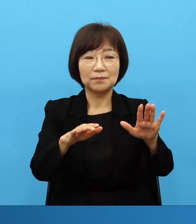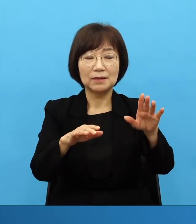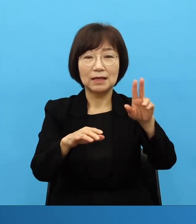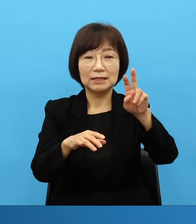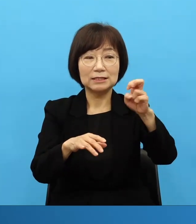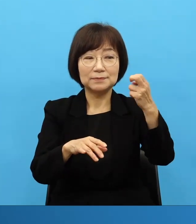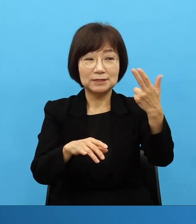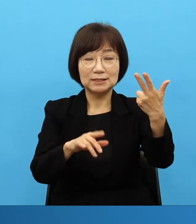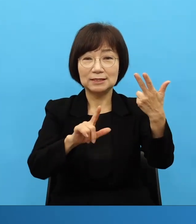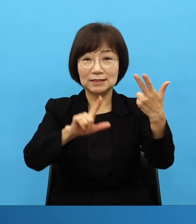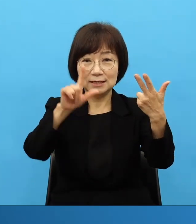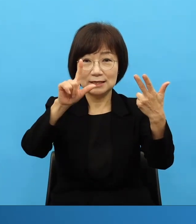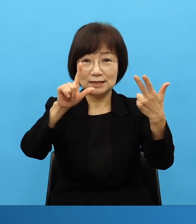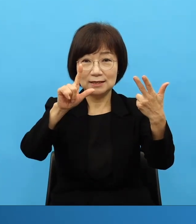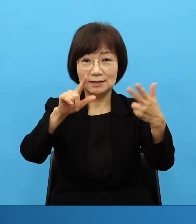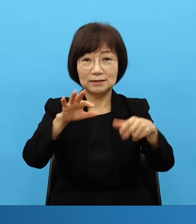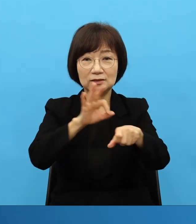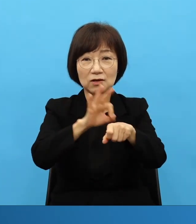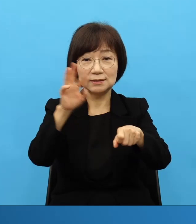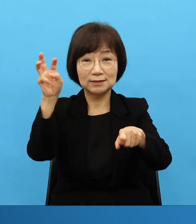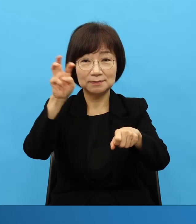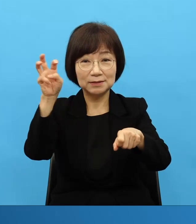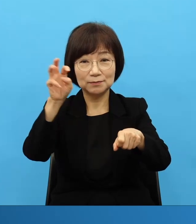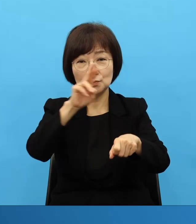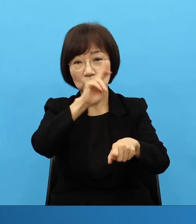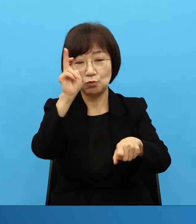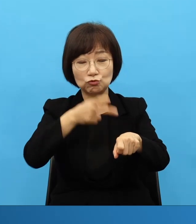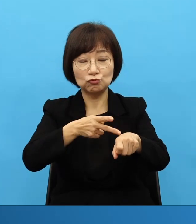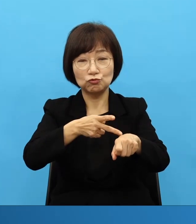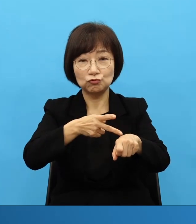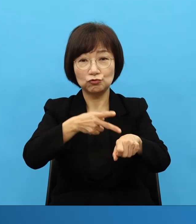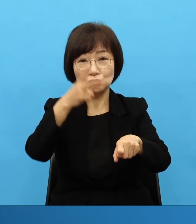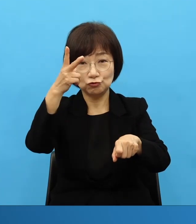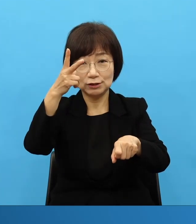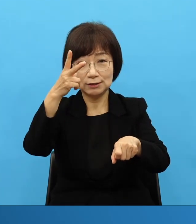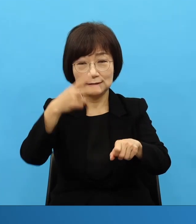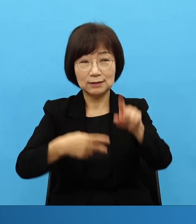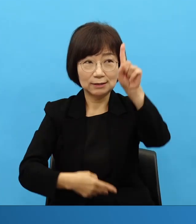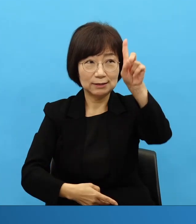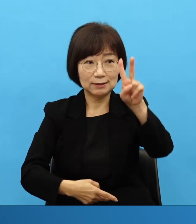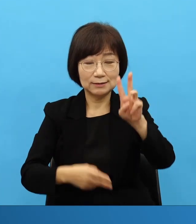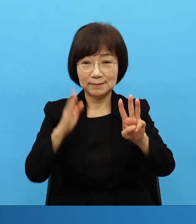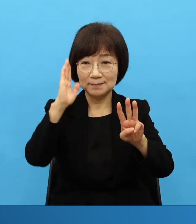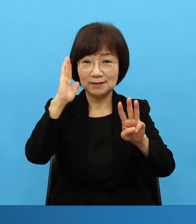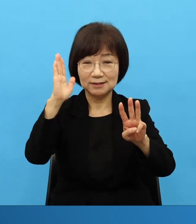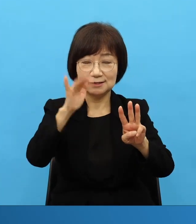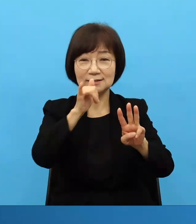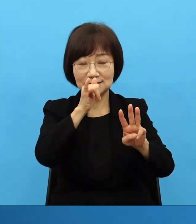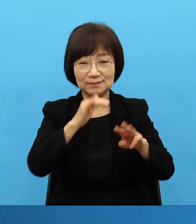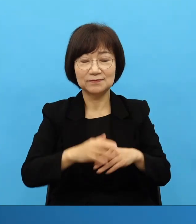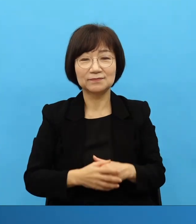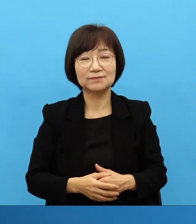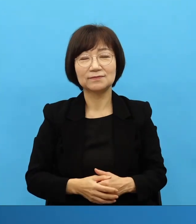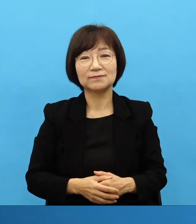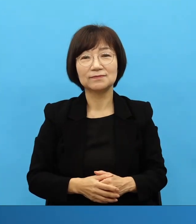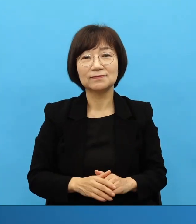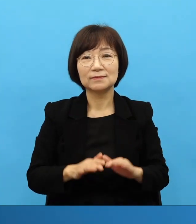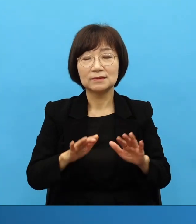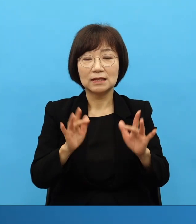10시 30분에 1강, 이어 오후 2시에 2강과 3강 말씀이 선포됩니다.